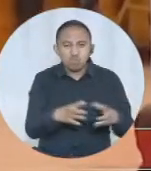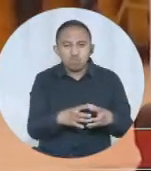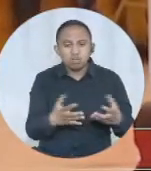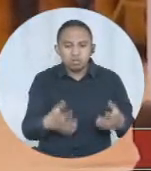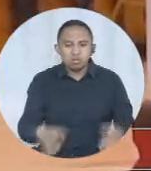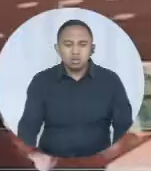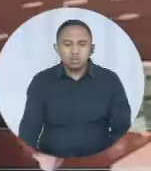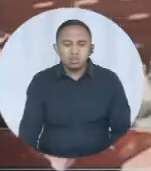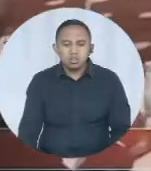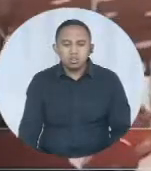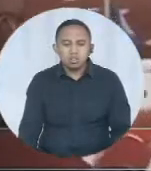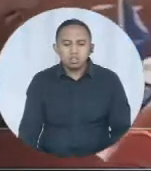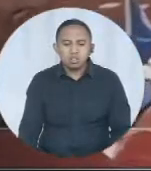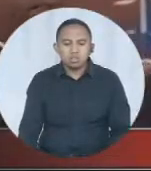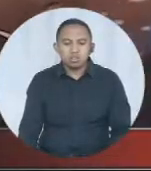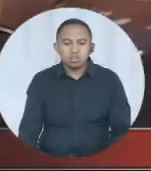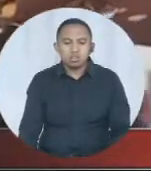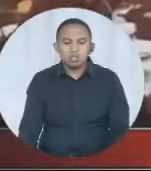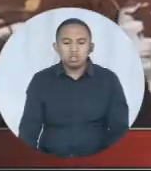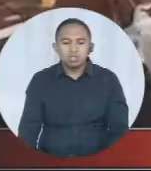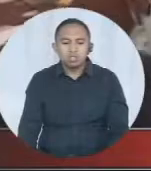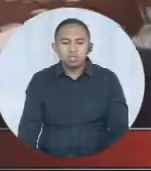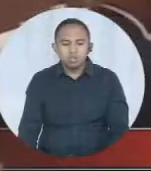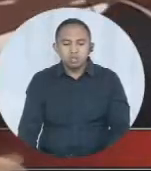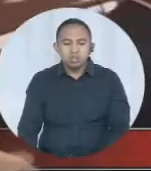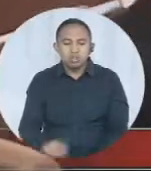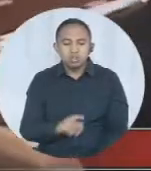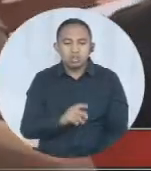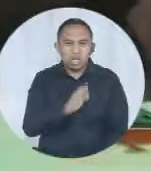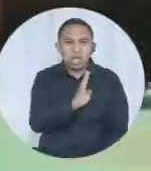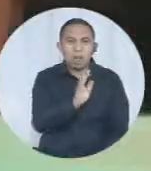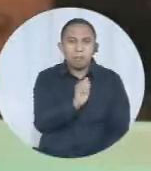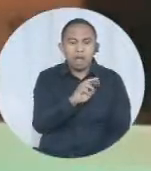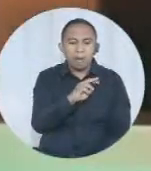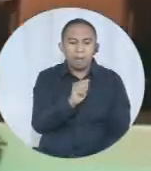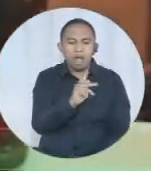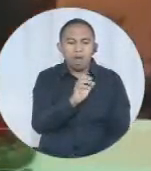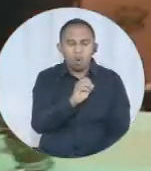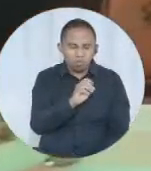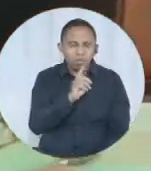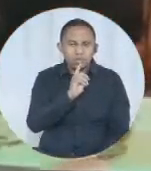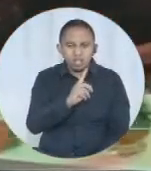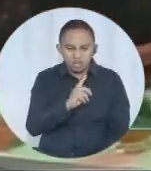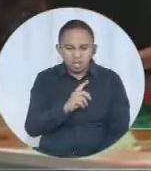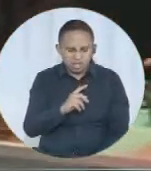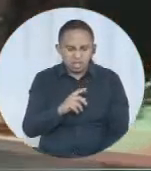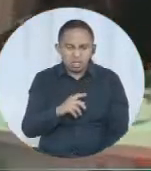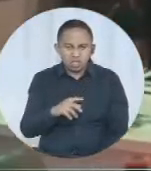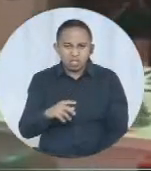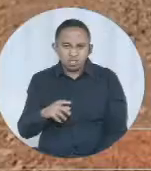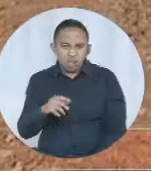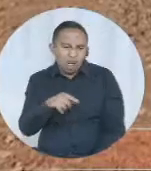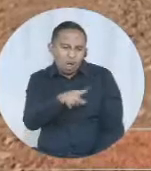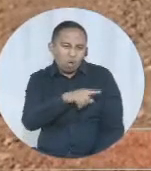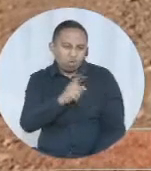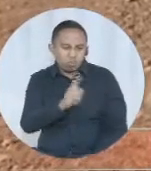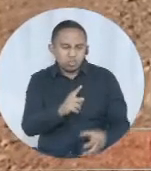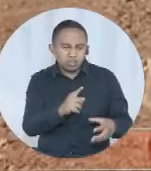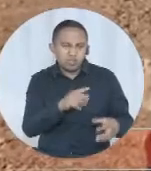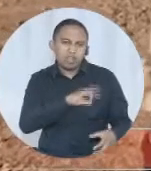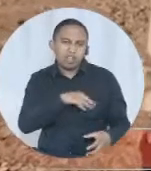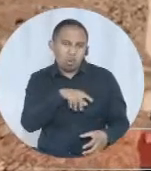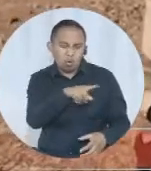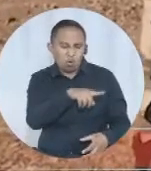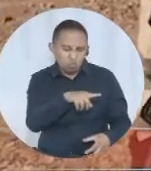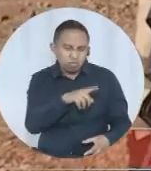Lavin'ny Bamako ankitsirano tao anatin'ny fampitam-baovao ny fanehoan-kevitry ny firenena iray mpikambana ao anatin'ny G5 Sahel